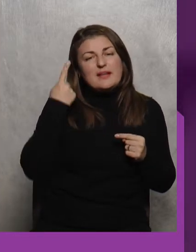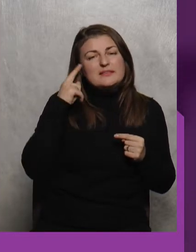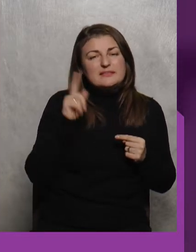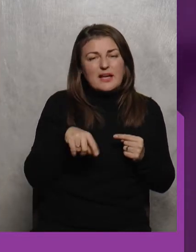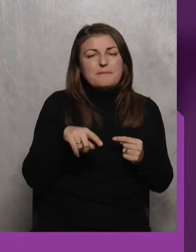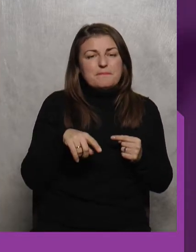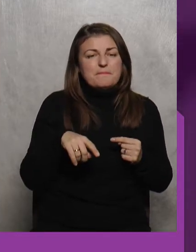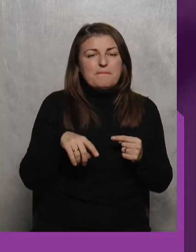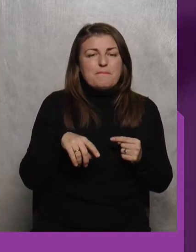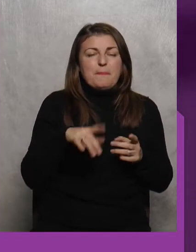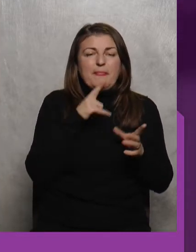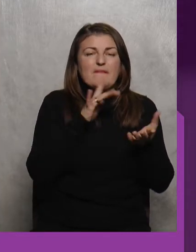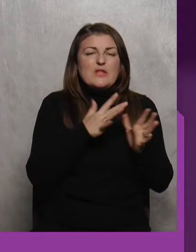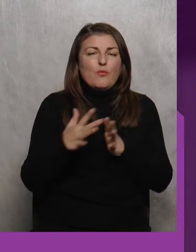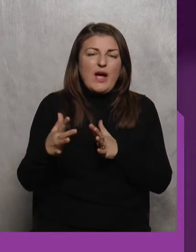знаю,